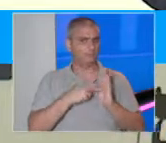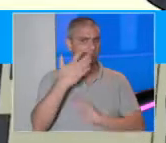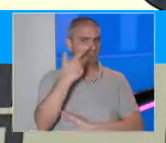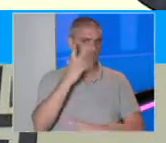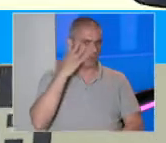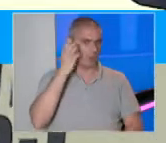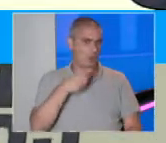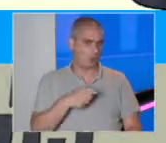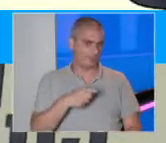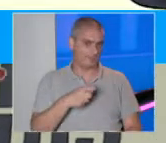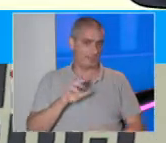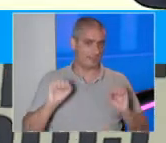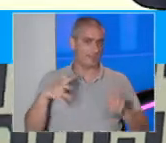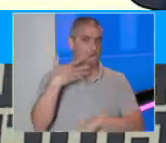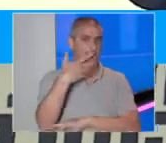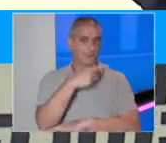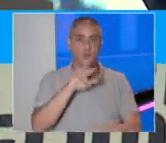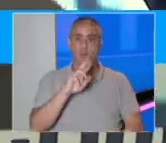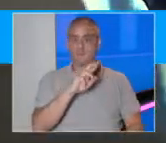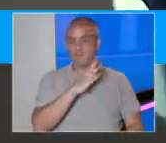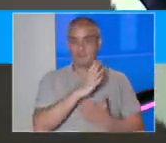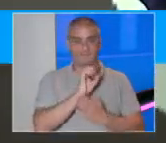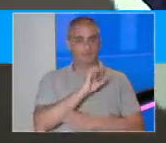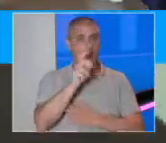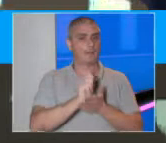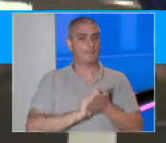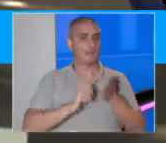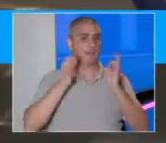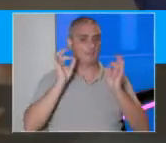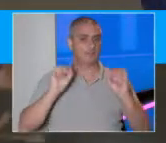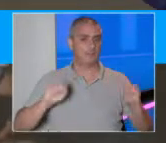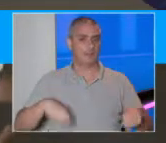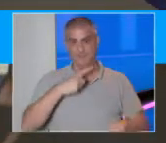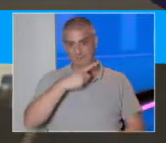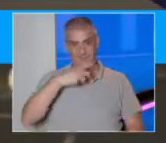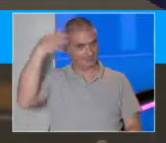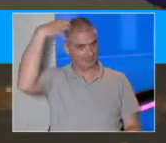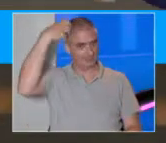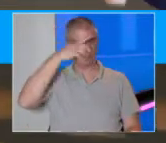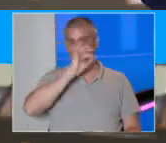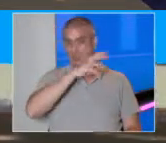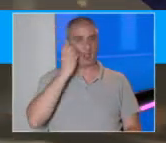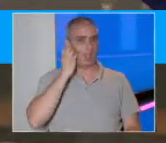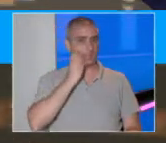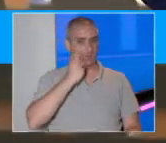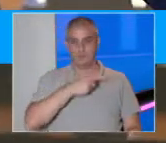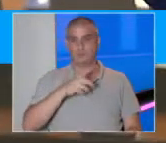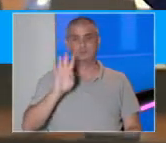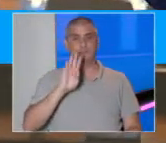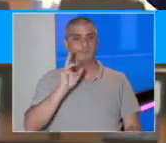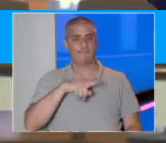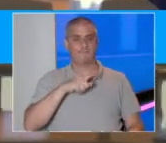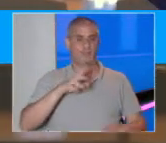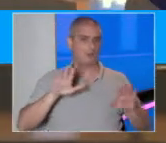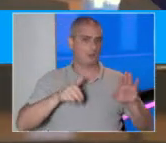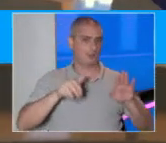שאתה כל כך אוהב. נשיא המדינה ראובן ריבלין שיגר מכתב רשמי לנסיך הכתר האמירתי. נתניהו וריבלין נפגשו